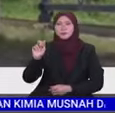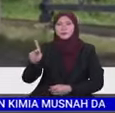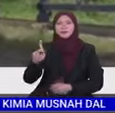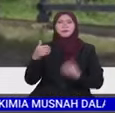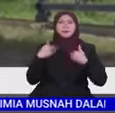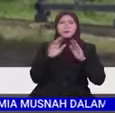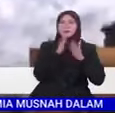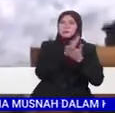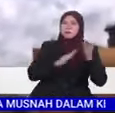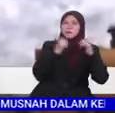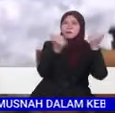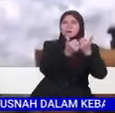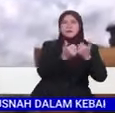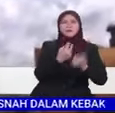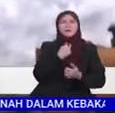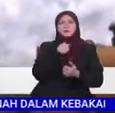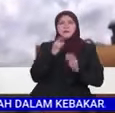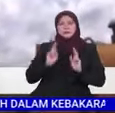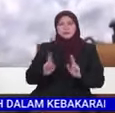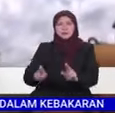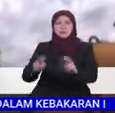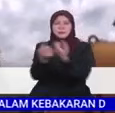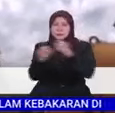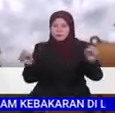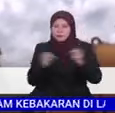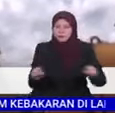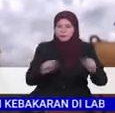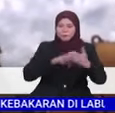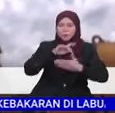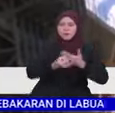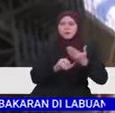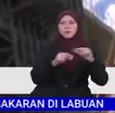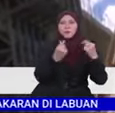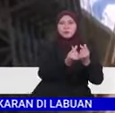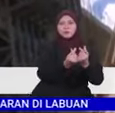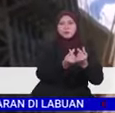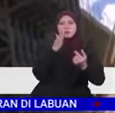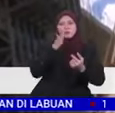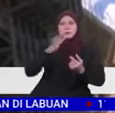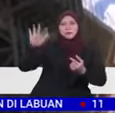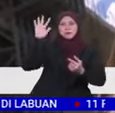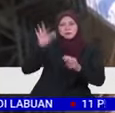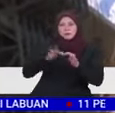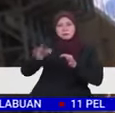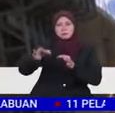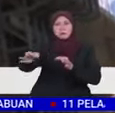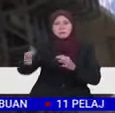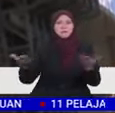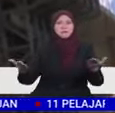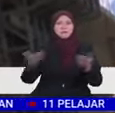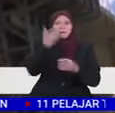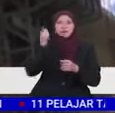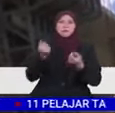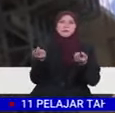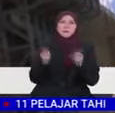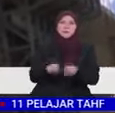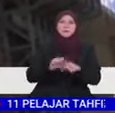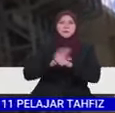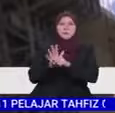terdapat agensi-agensi yang terpaksa bergegas menyiapkan Project kategori sakit dan lambat akibat pendek mecofed 19